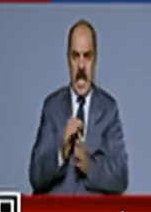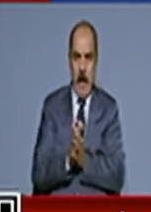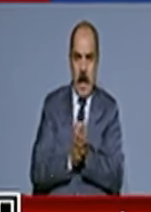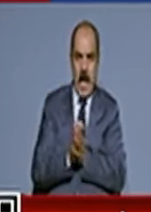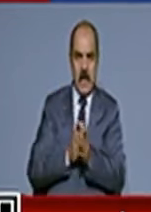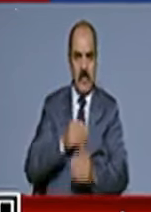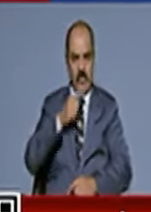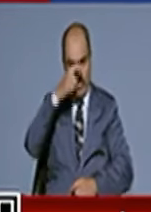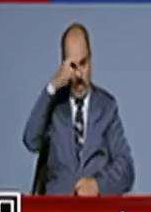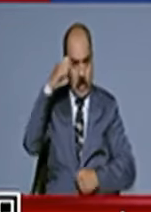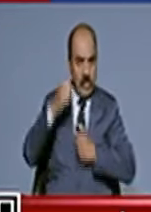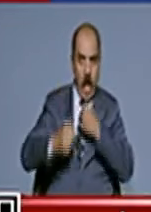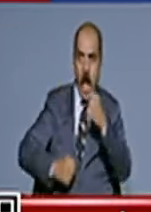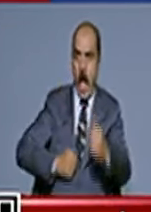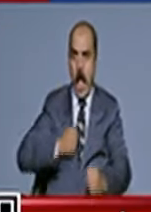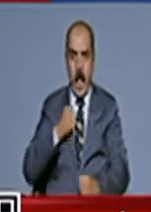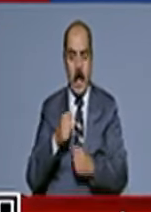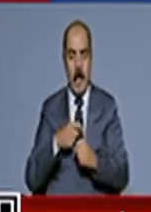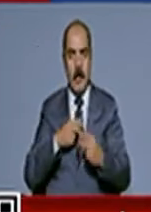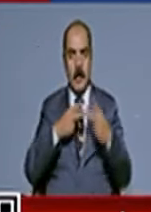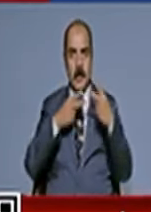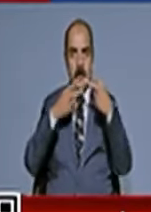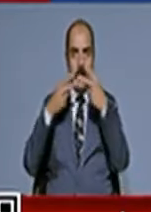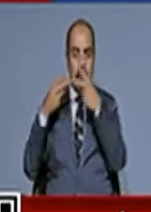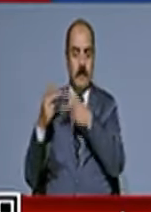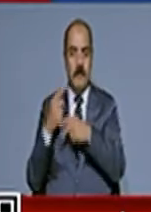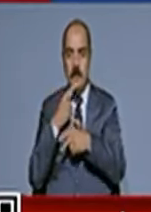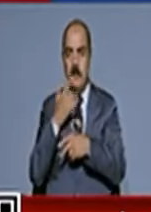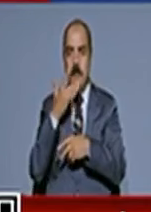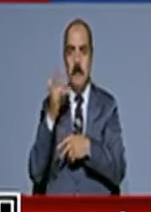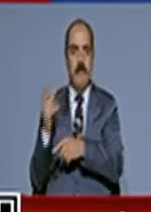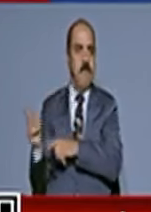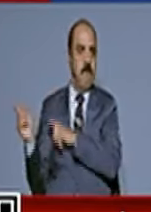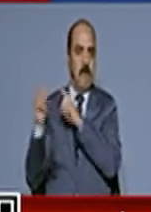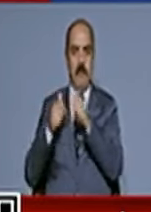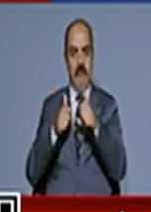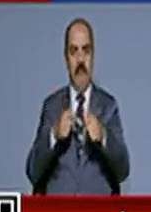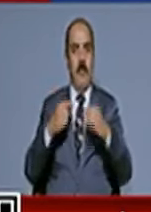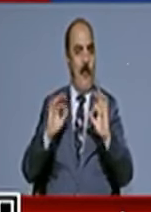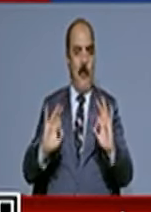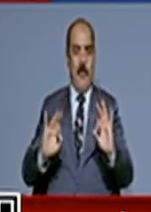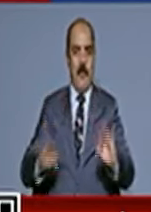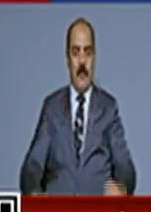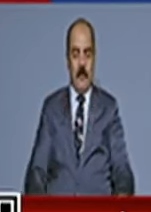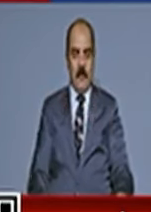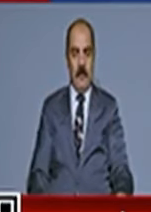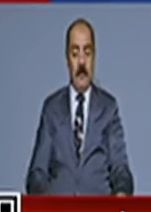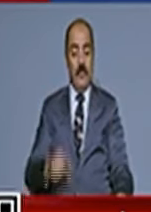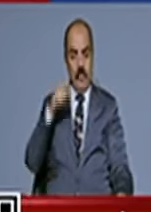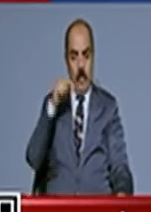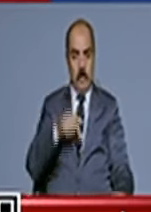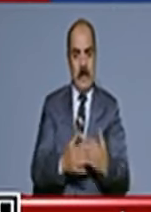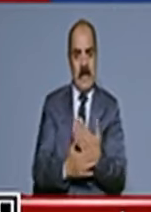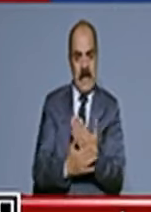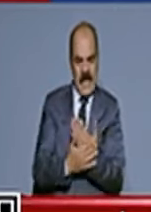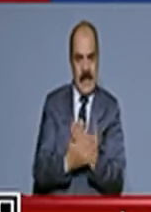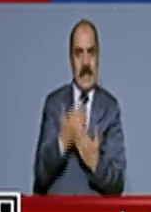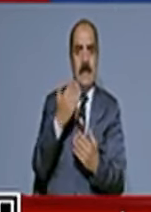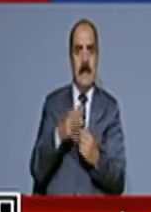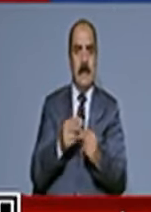وجهده التاريخ على مر العصور، وهو اليوم يكتب تاريخا